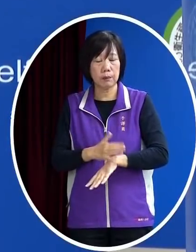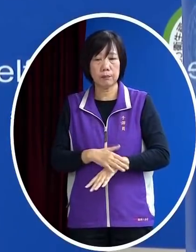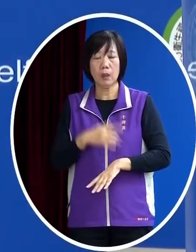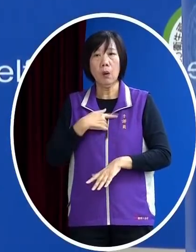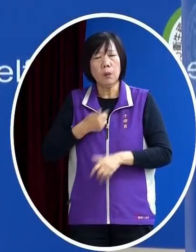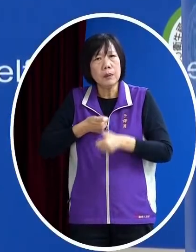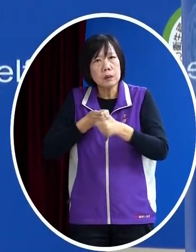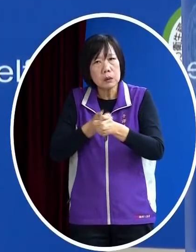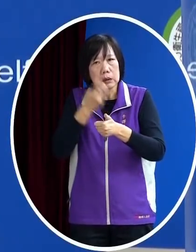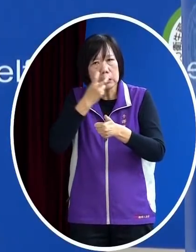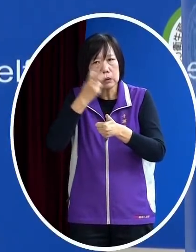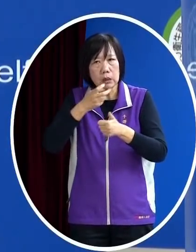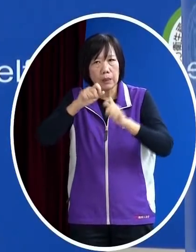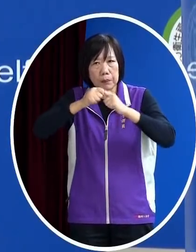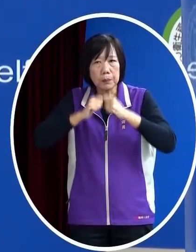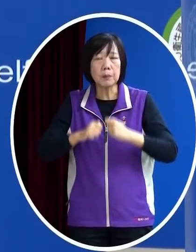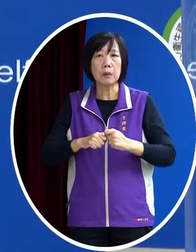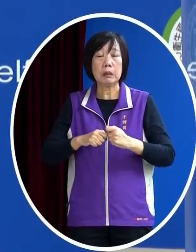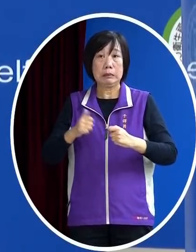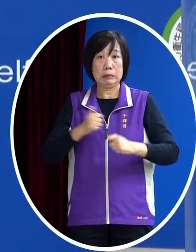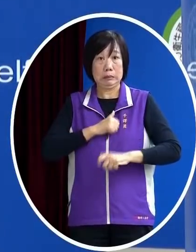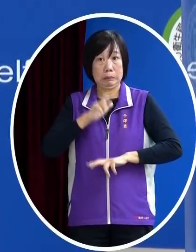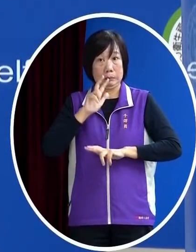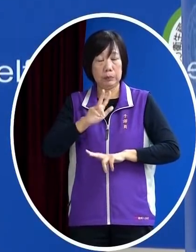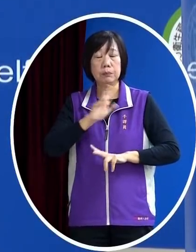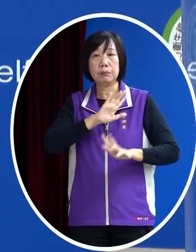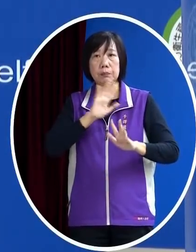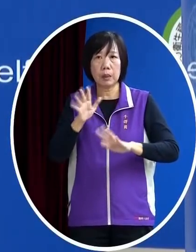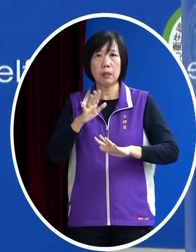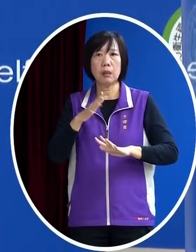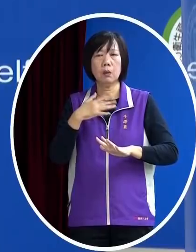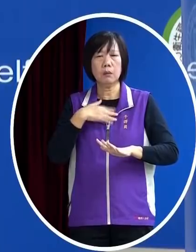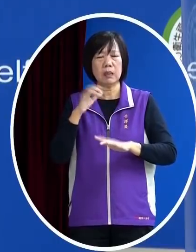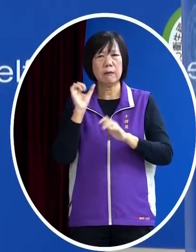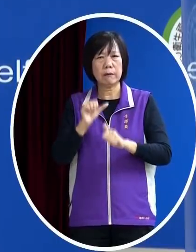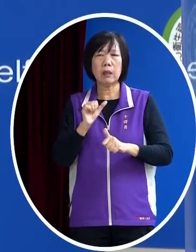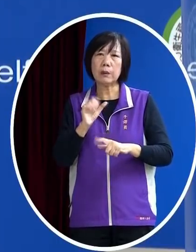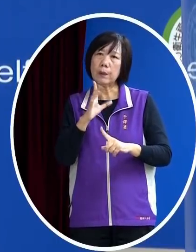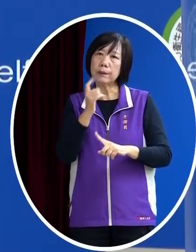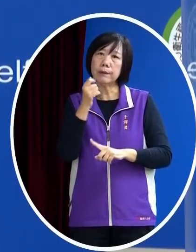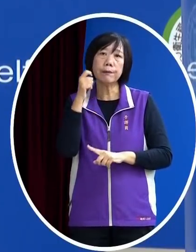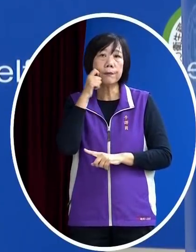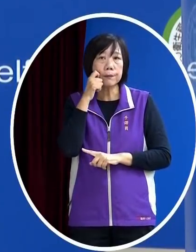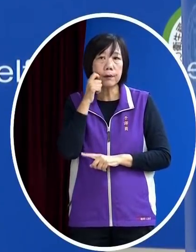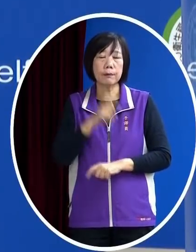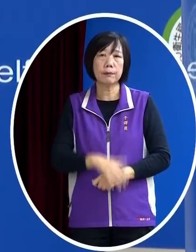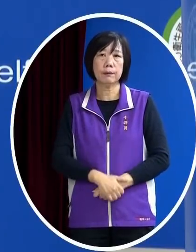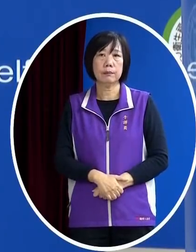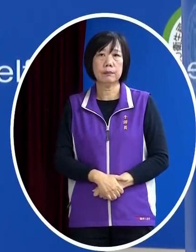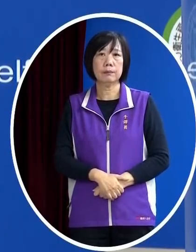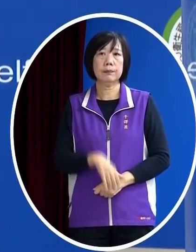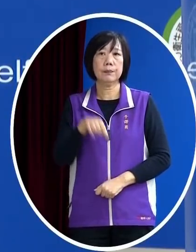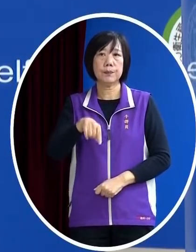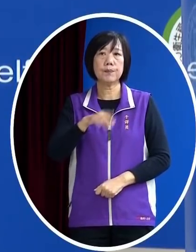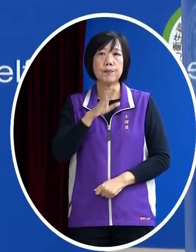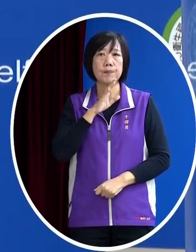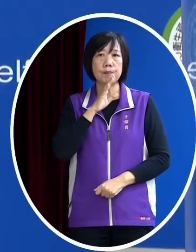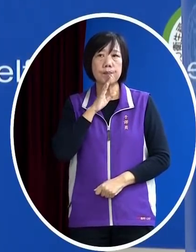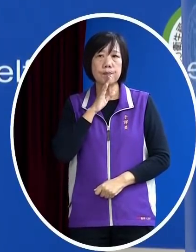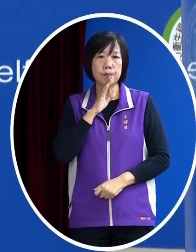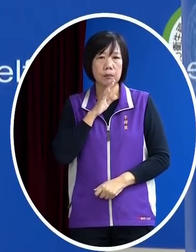这一部分我们大概哈、哦，可能就是在开罚上面有一点点困难呐、因为这应该也是罚多